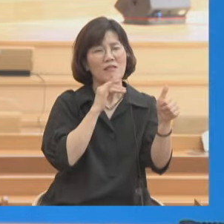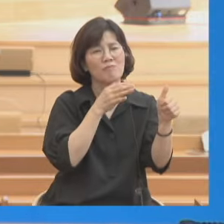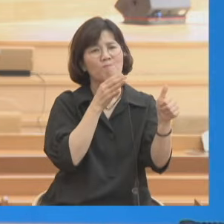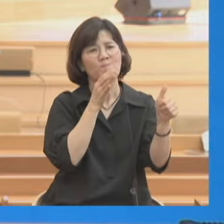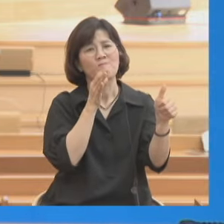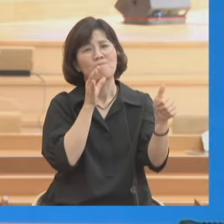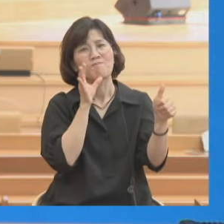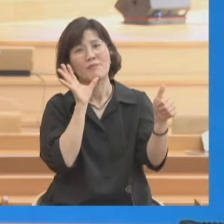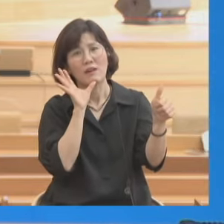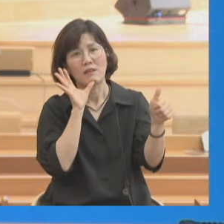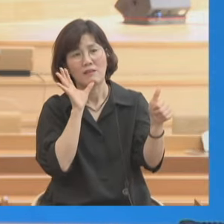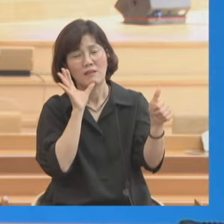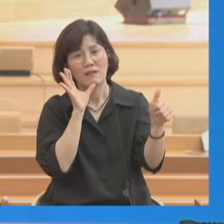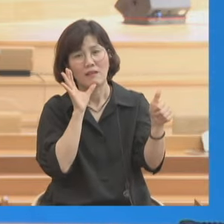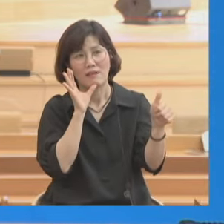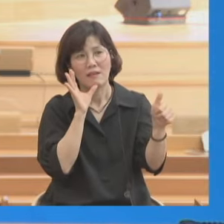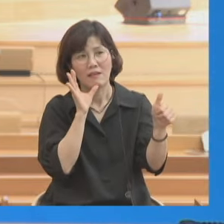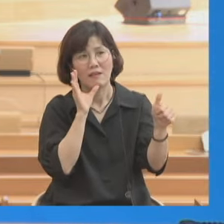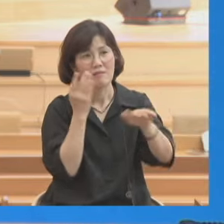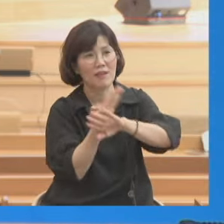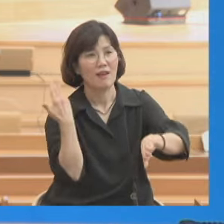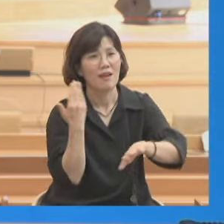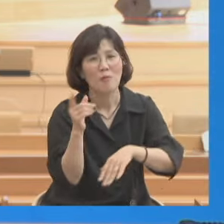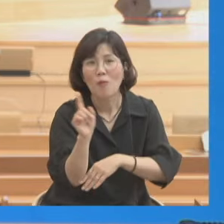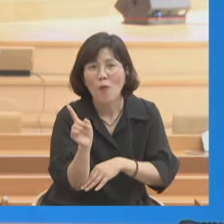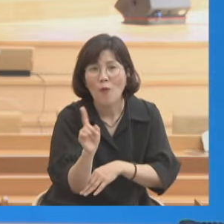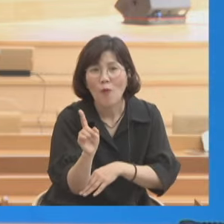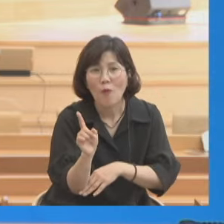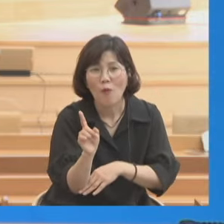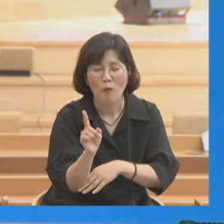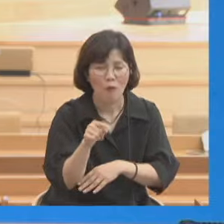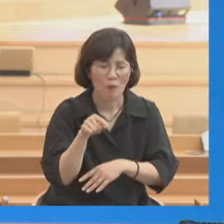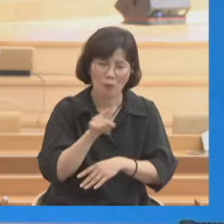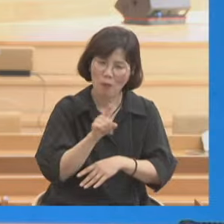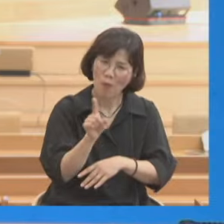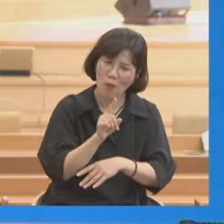노년엔 달라졌어요. 뭐가 안 나오는 거예요.